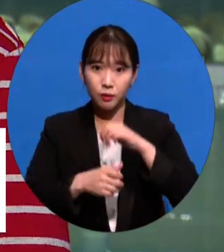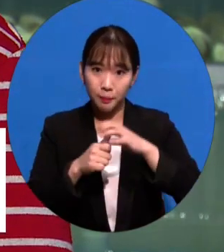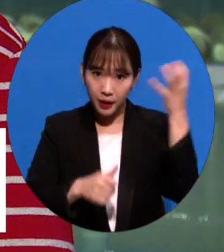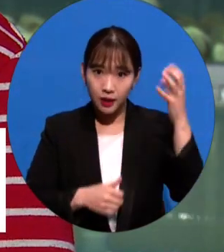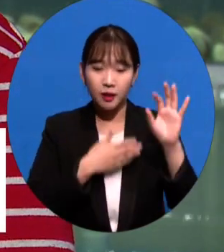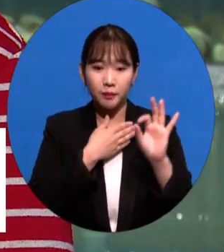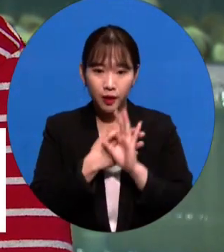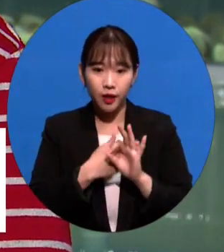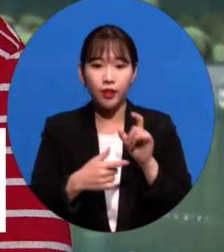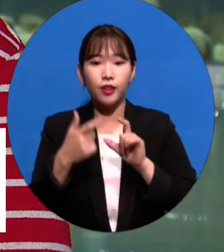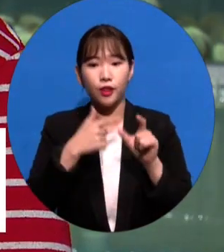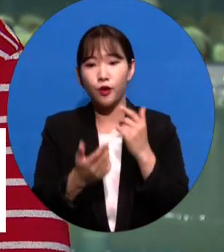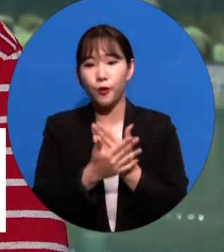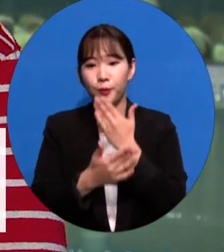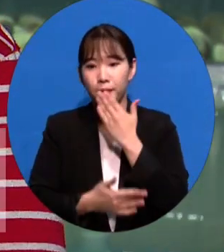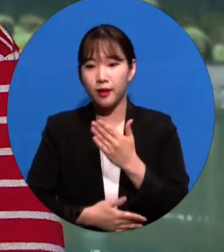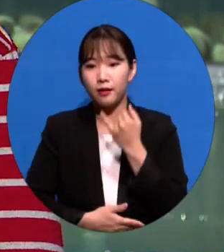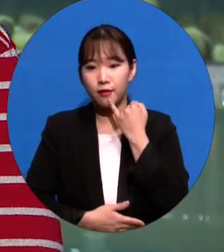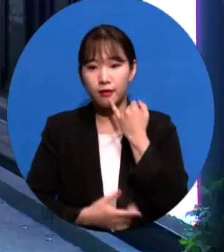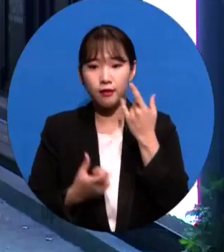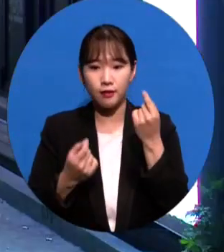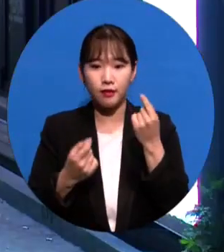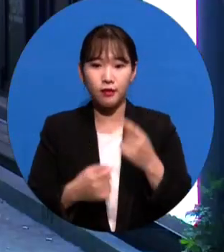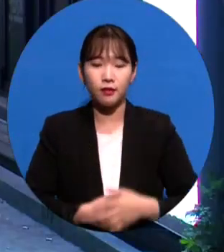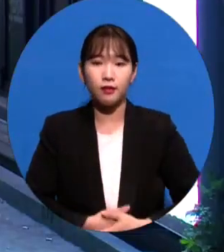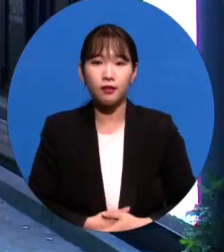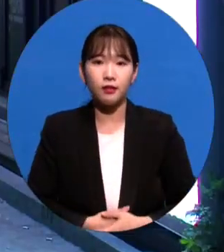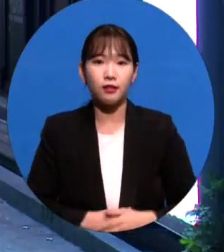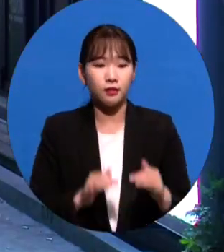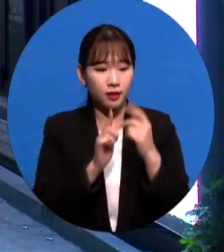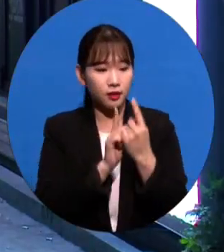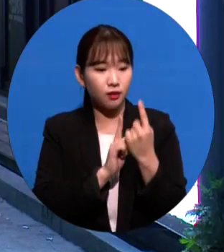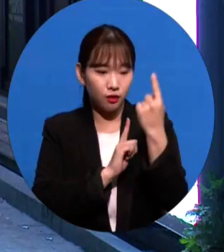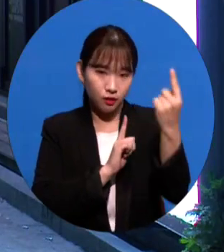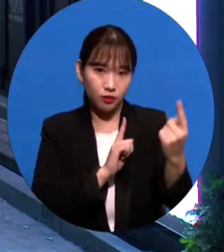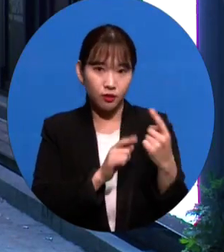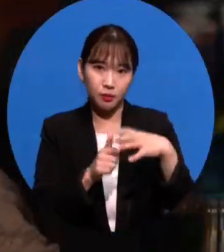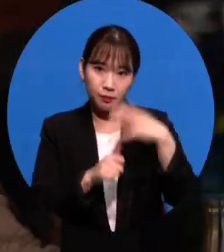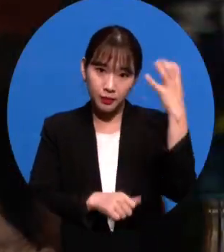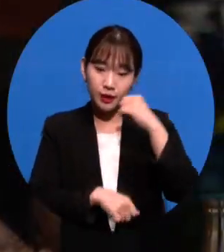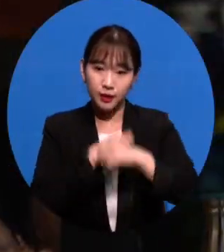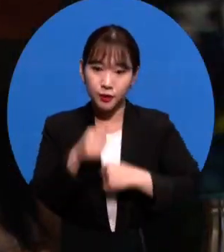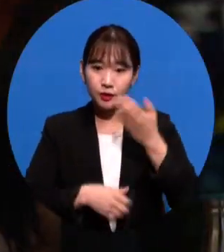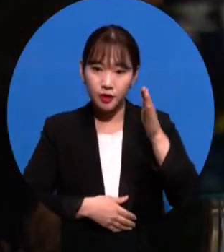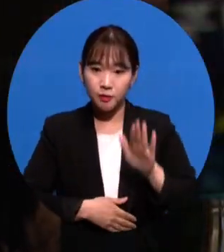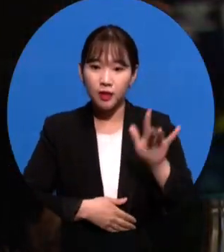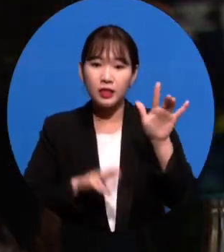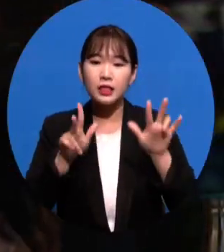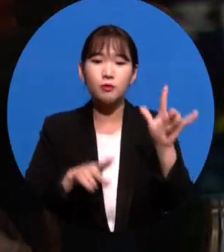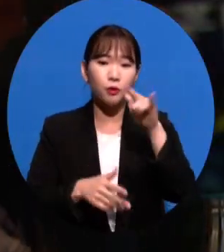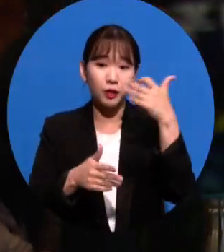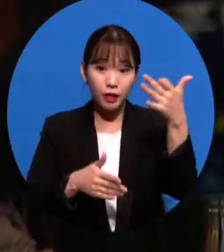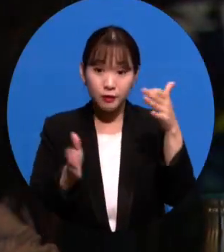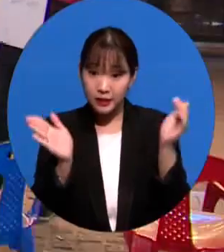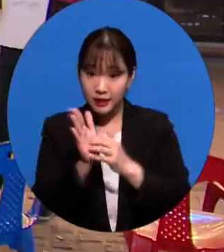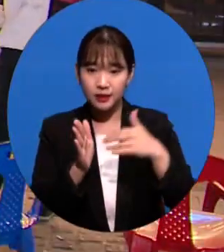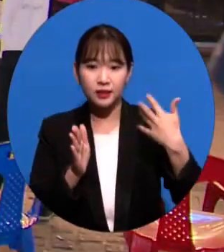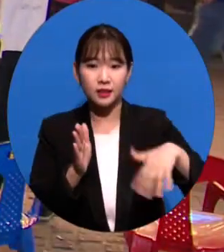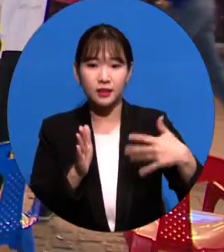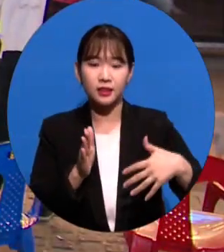풀리고 나면은 좀 나았지 않을까 싶어서. 사회적 거리두기가 해제됐지만 아직 코로나19가 끝난 것은